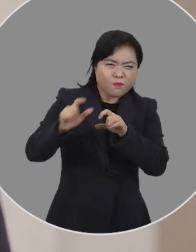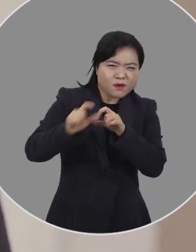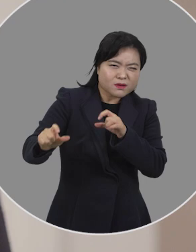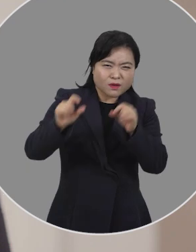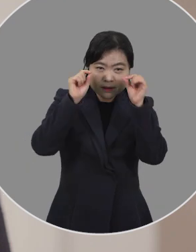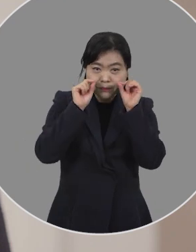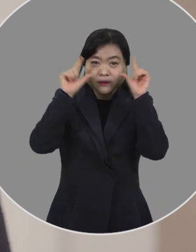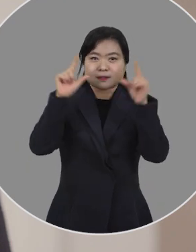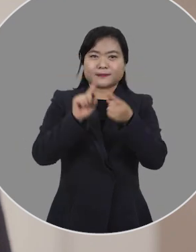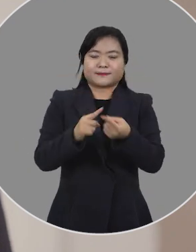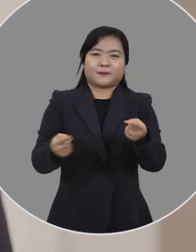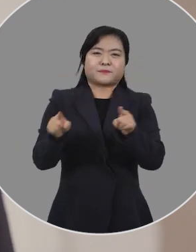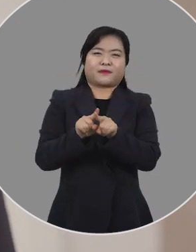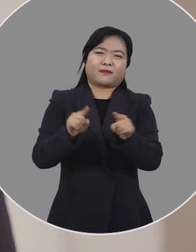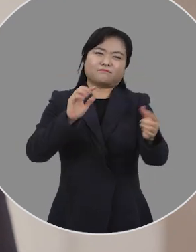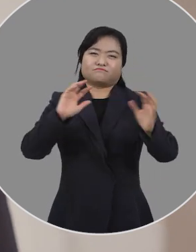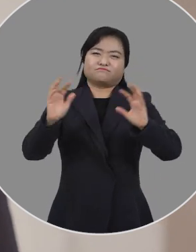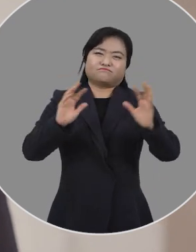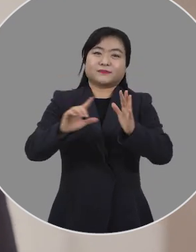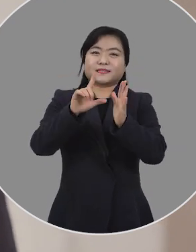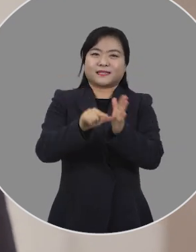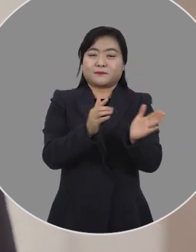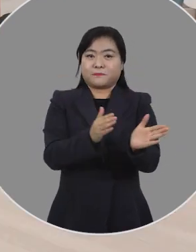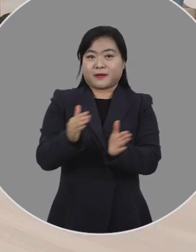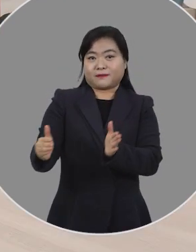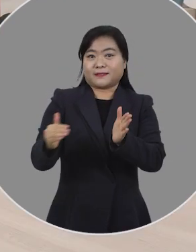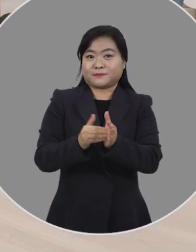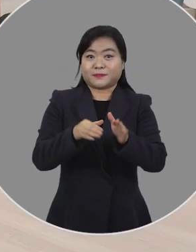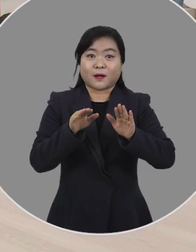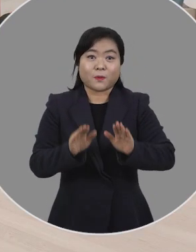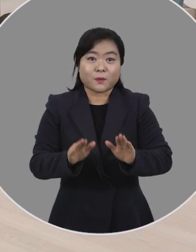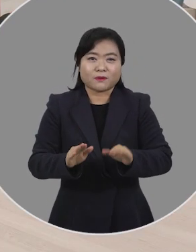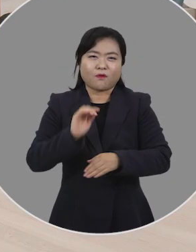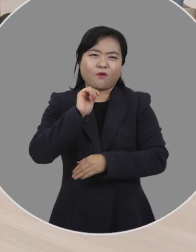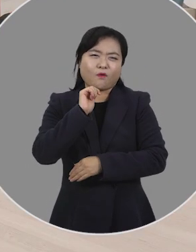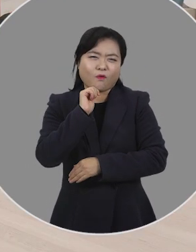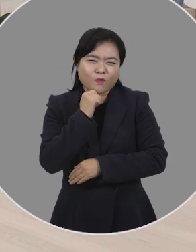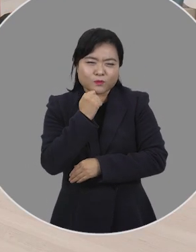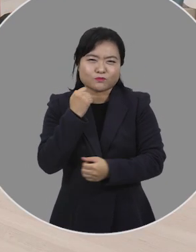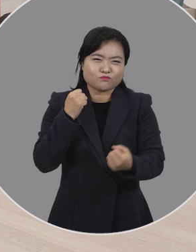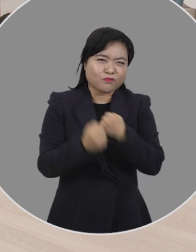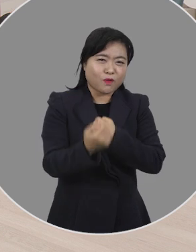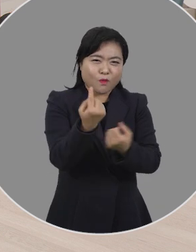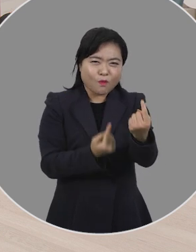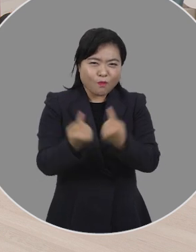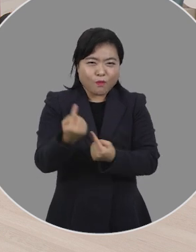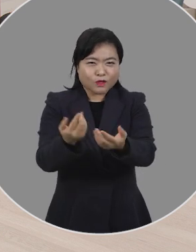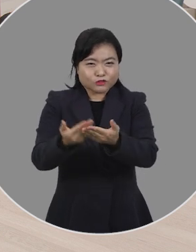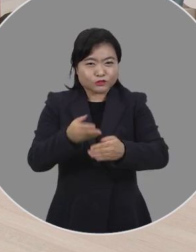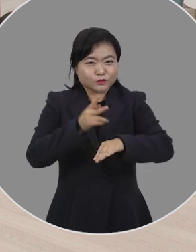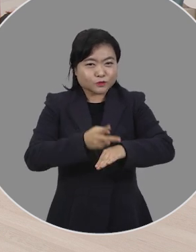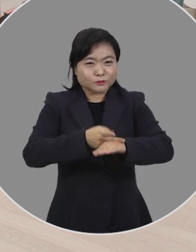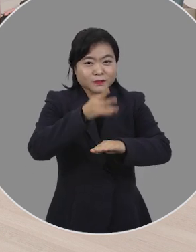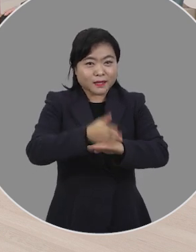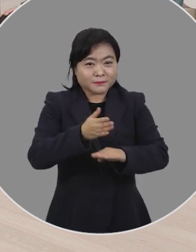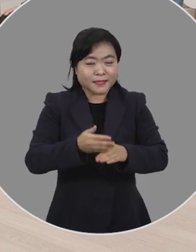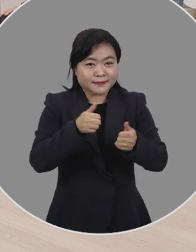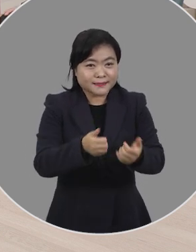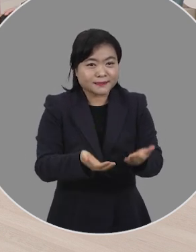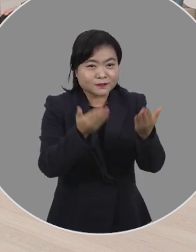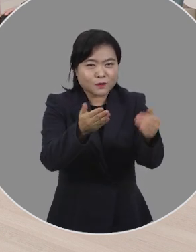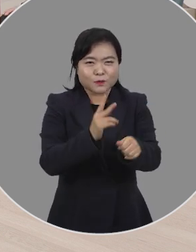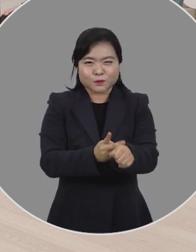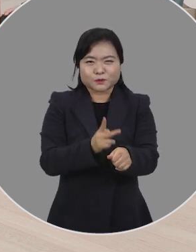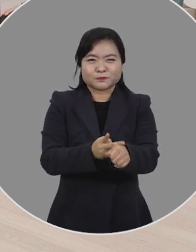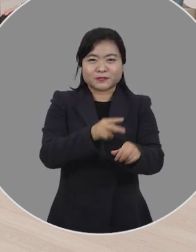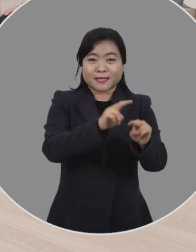성찰을 함께 나누는 시간을 마련했습니다. 오늘 어려운 걸음 해주신 교수님들께 감사 인사드리고요. 함께하신